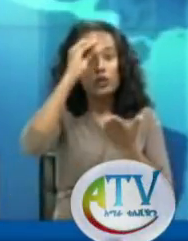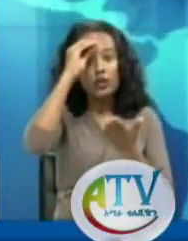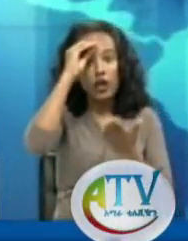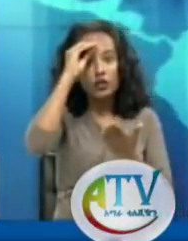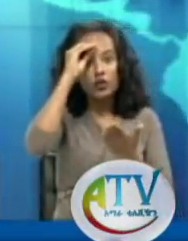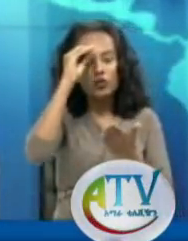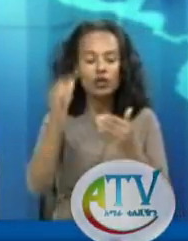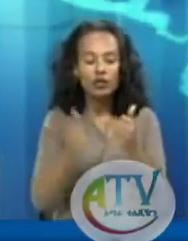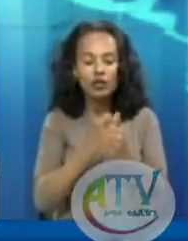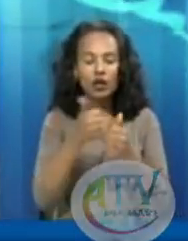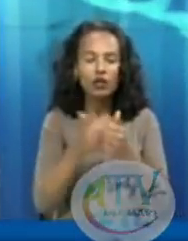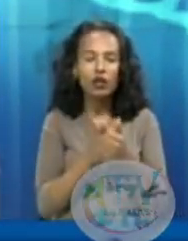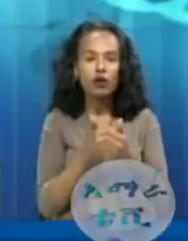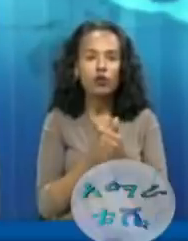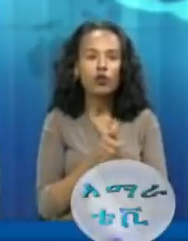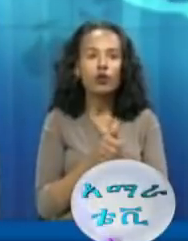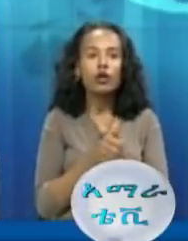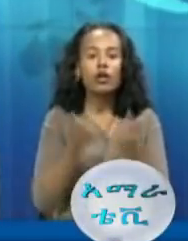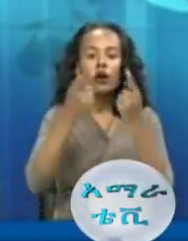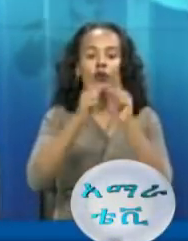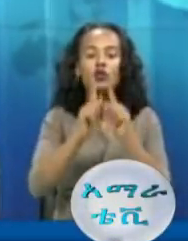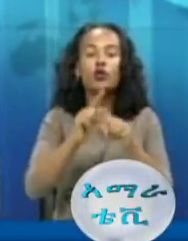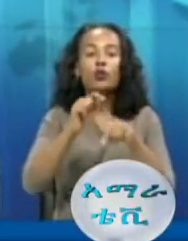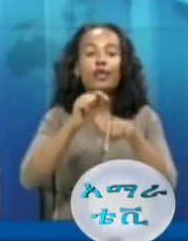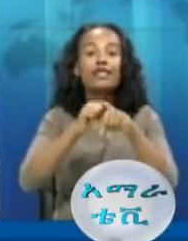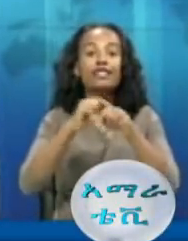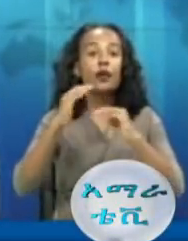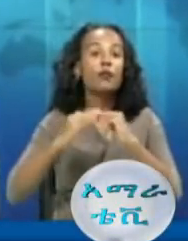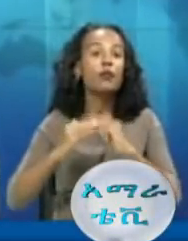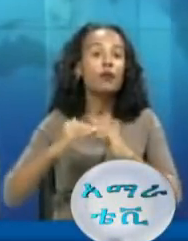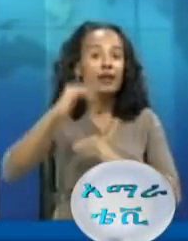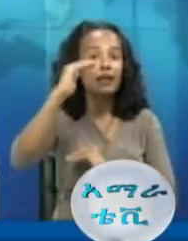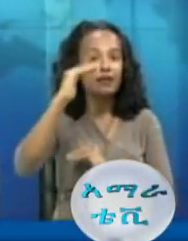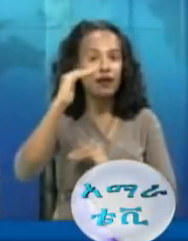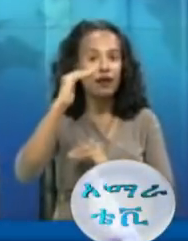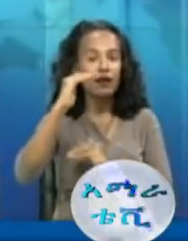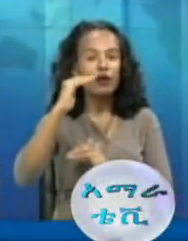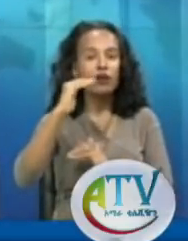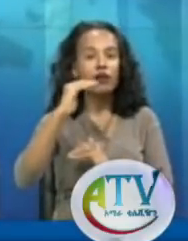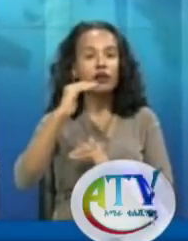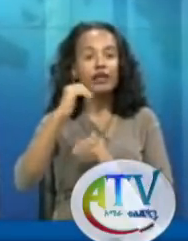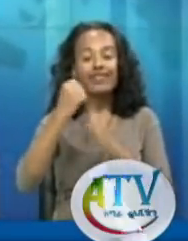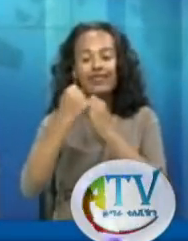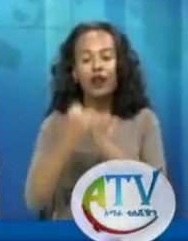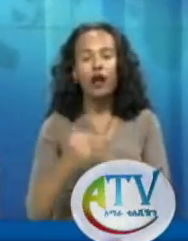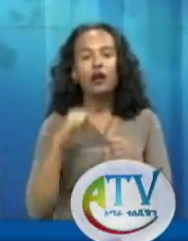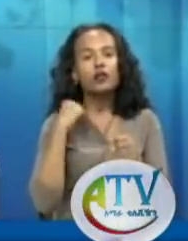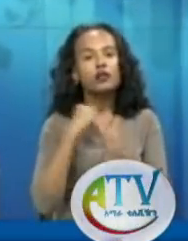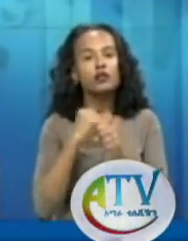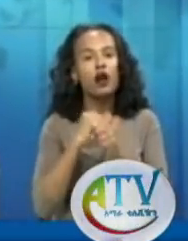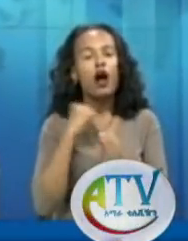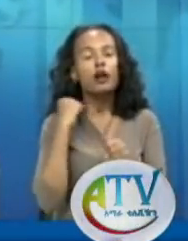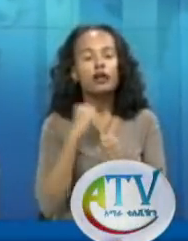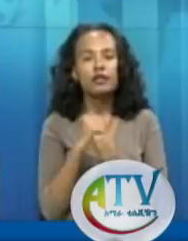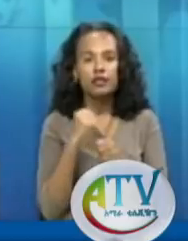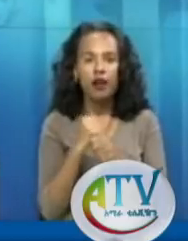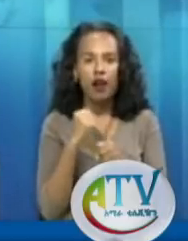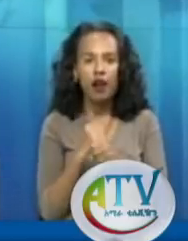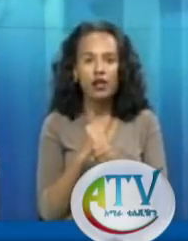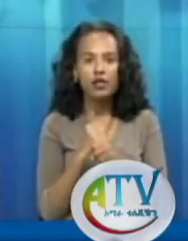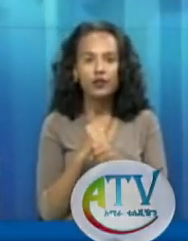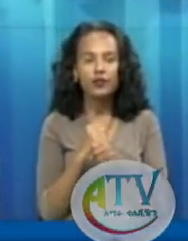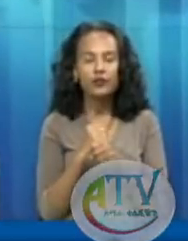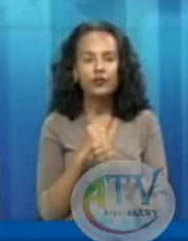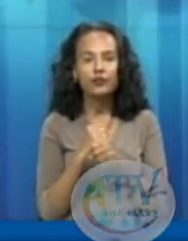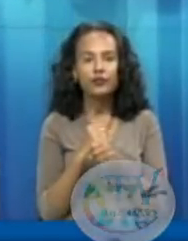ትምህርታቸውን እንዲከታተሉ ከመቼውም ጊዜ በበለጠ የተጠናከረ ስራ ይሰራል።